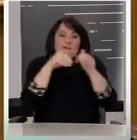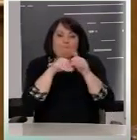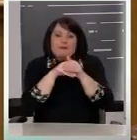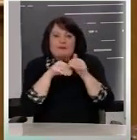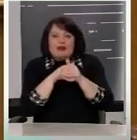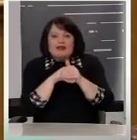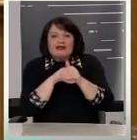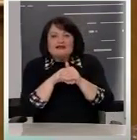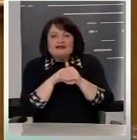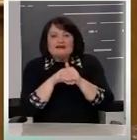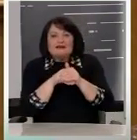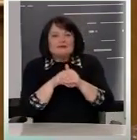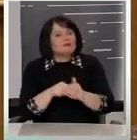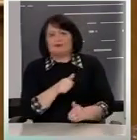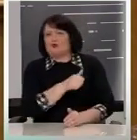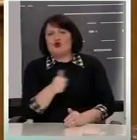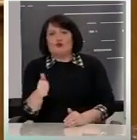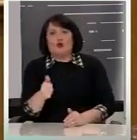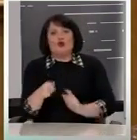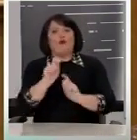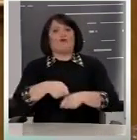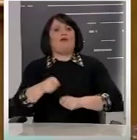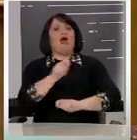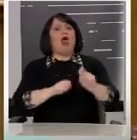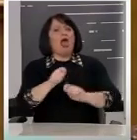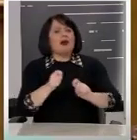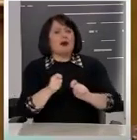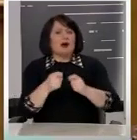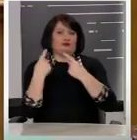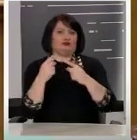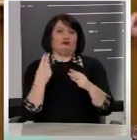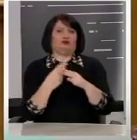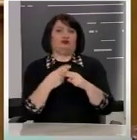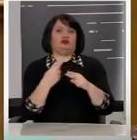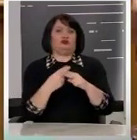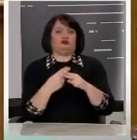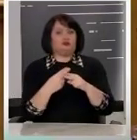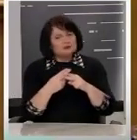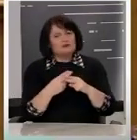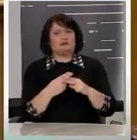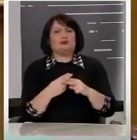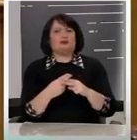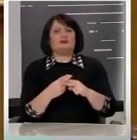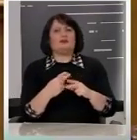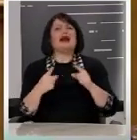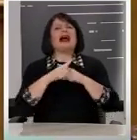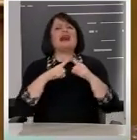επενδύσεις δεν είναι πια μόνο σε μεγάλα έργα. Έχει μιλήσει πολλές φορές ο κύριος Χαρίτσης για πώς